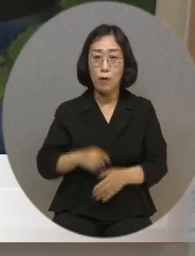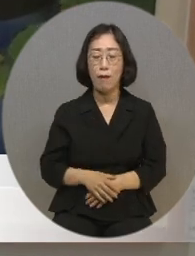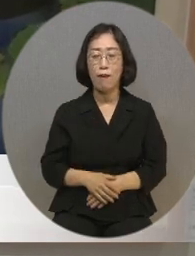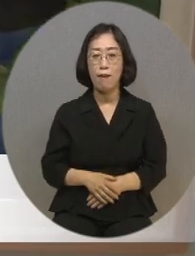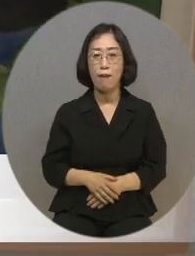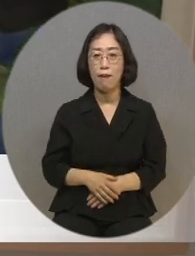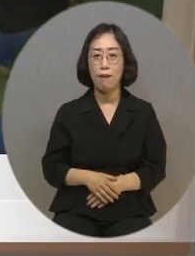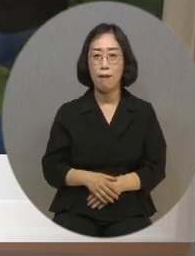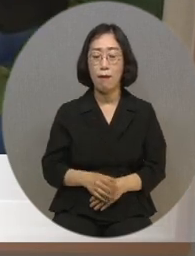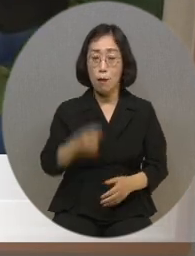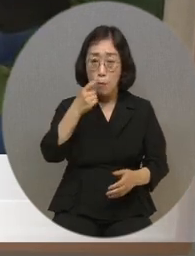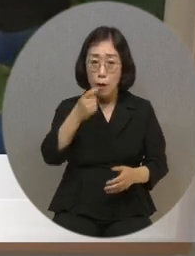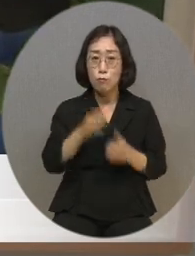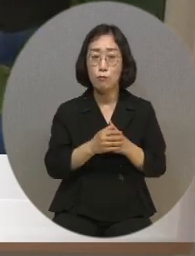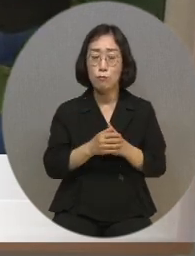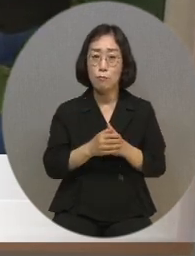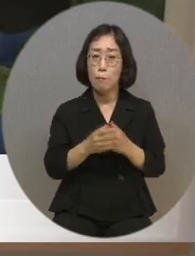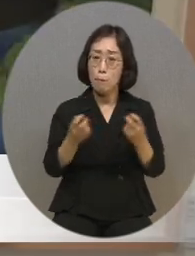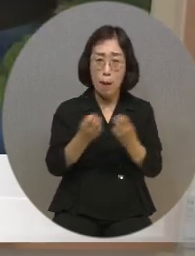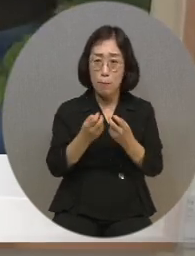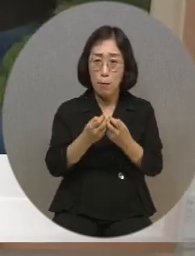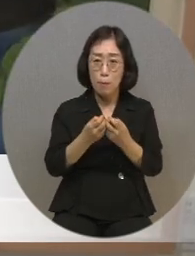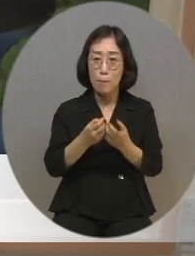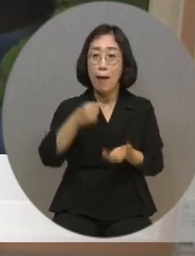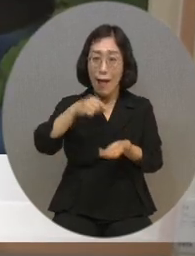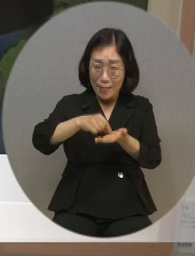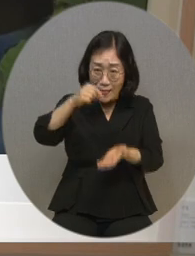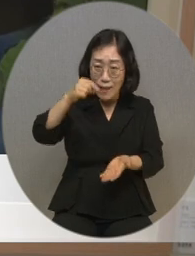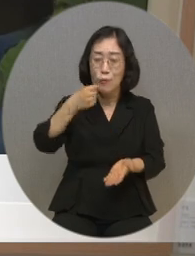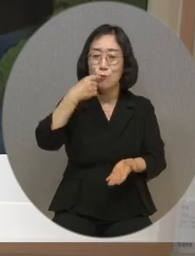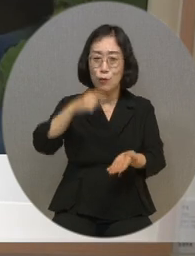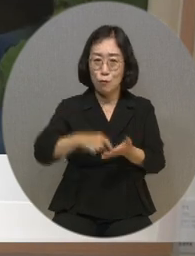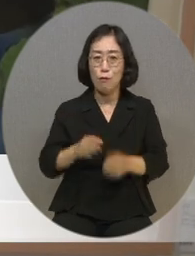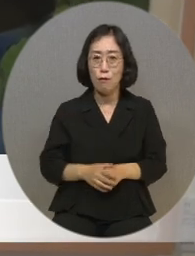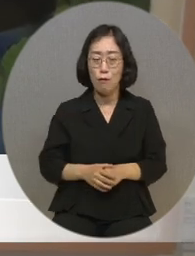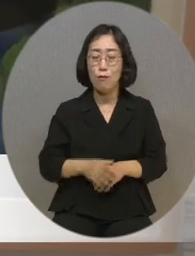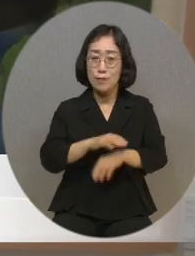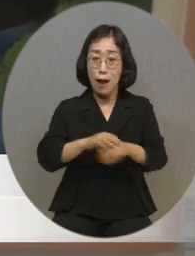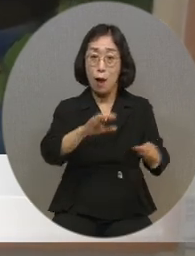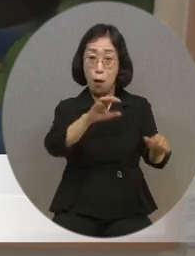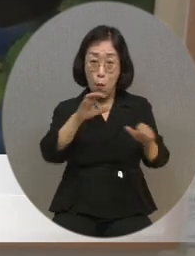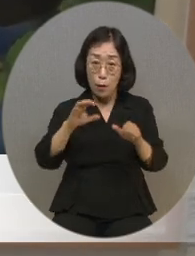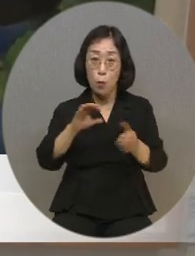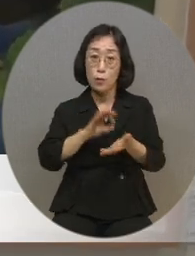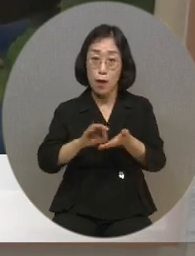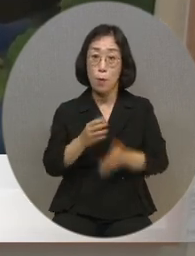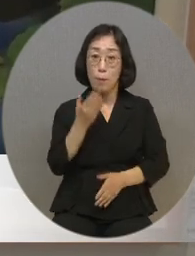쉽고 배우는 절차도 어렵지 않고 훌륭하게 활용을 할 수 있다는 점에서